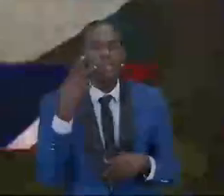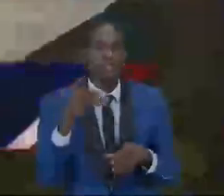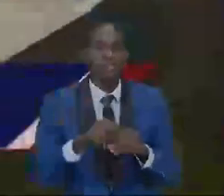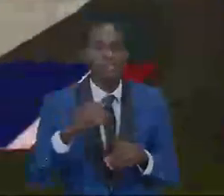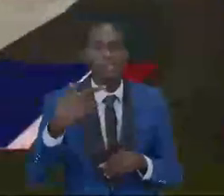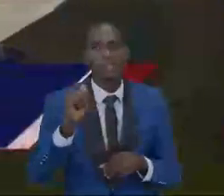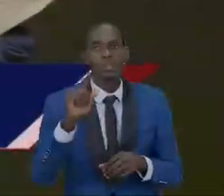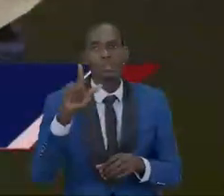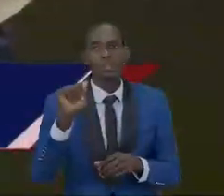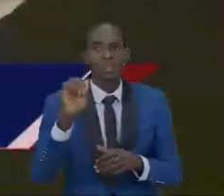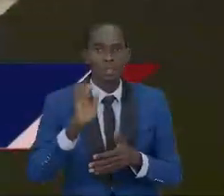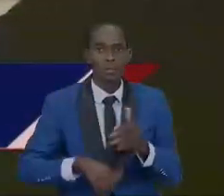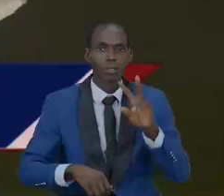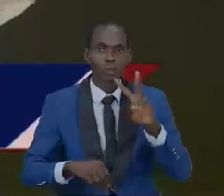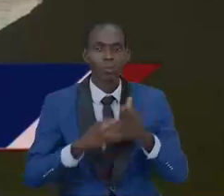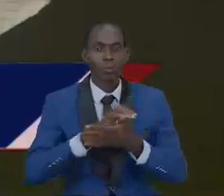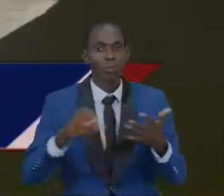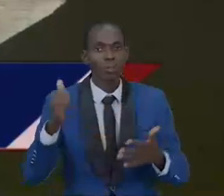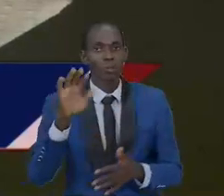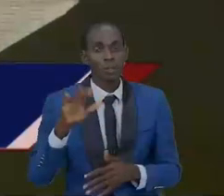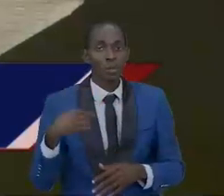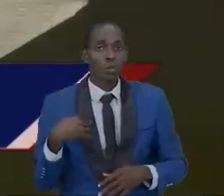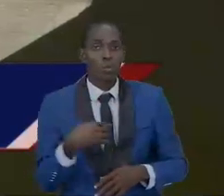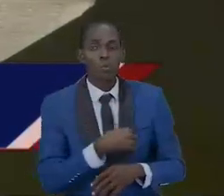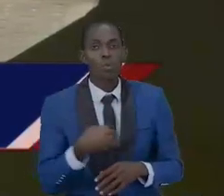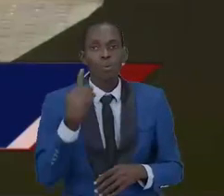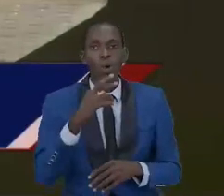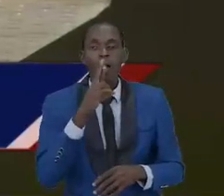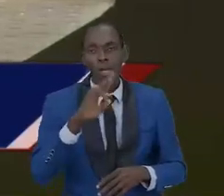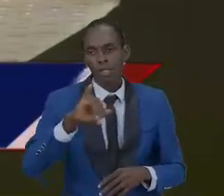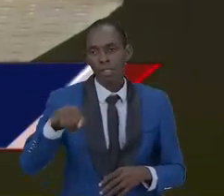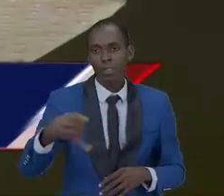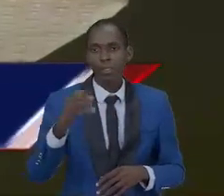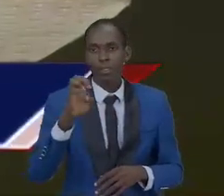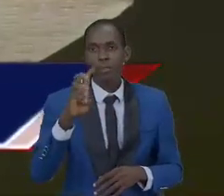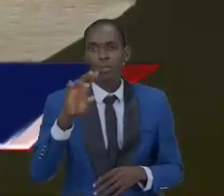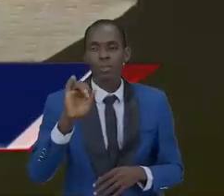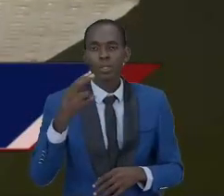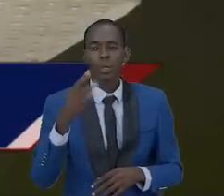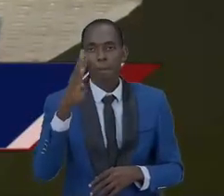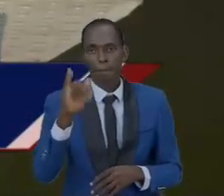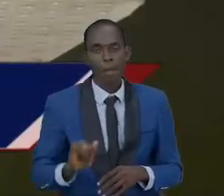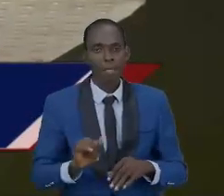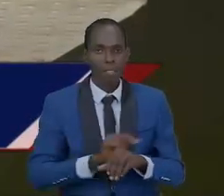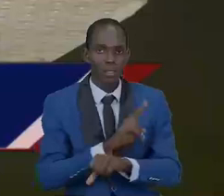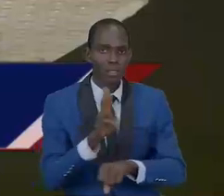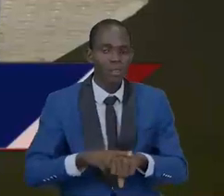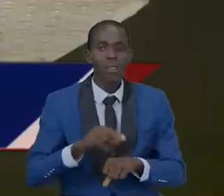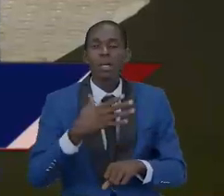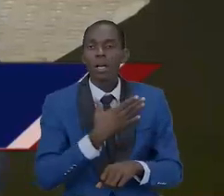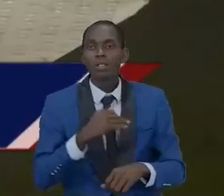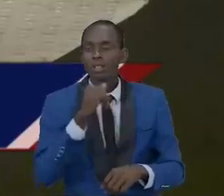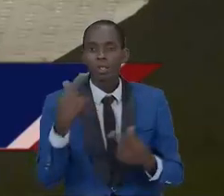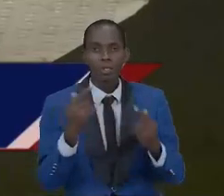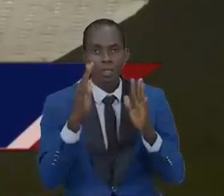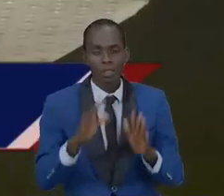Gala tu habites deux versets 15 gala chapitre 2 verset 15 nous nous sommes Juifs de naissance et